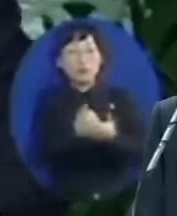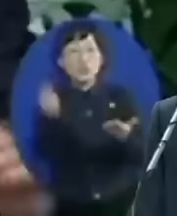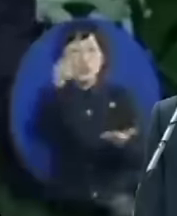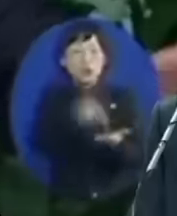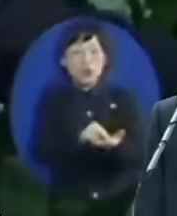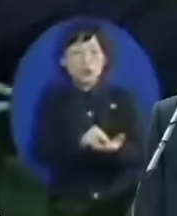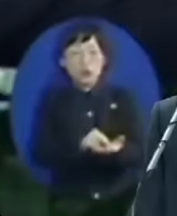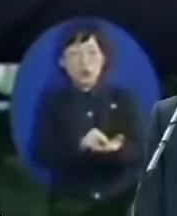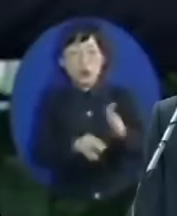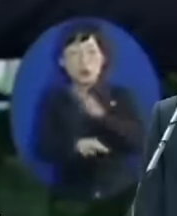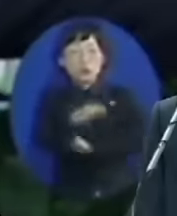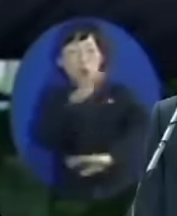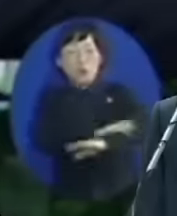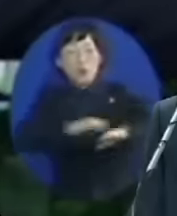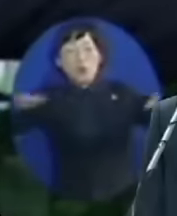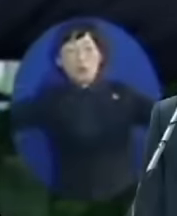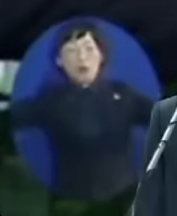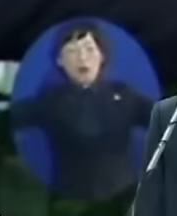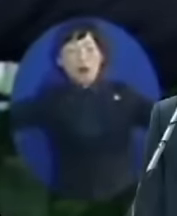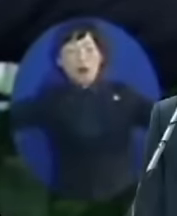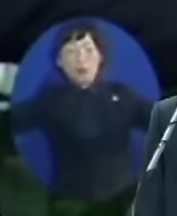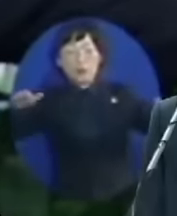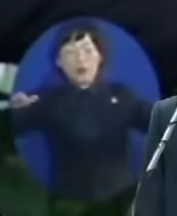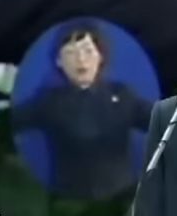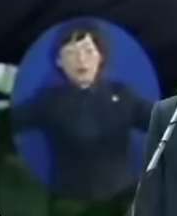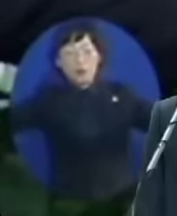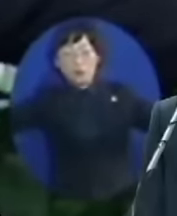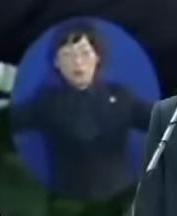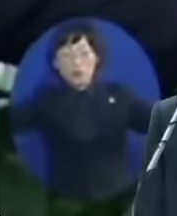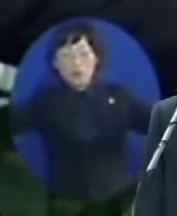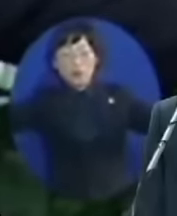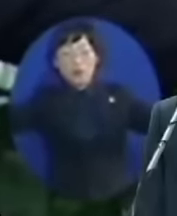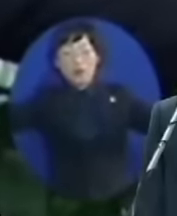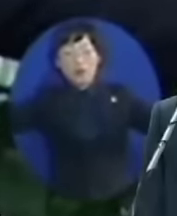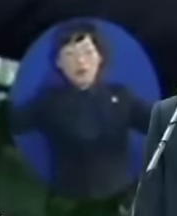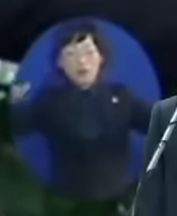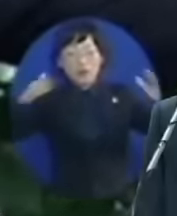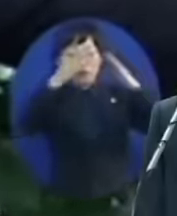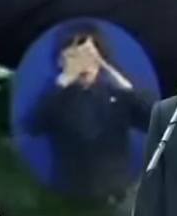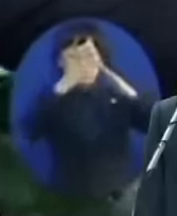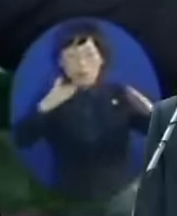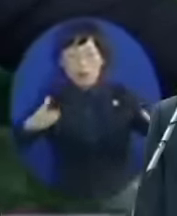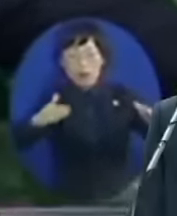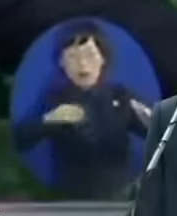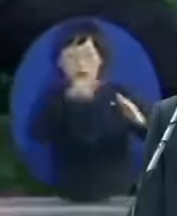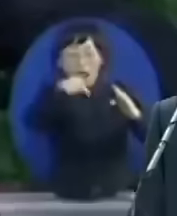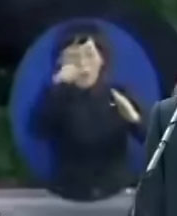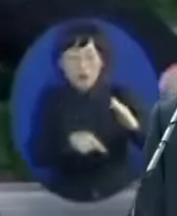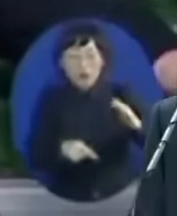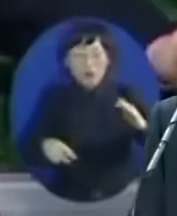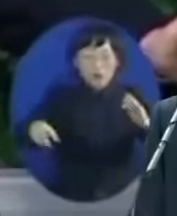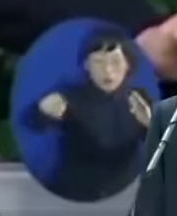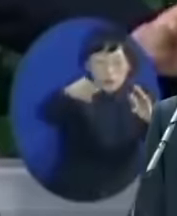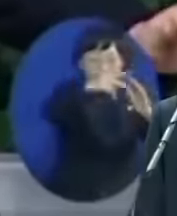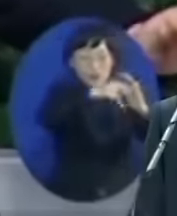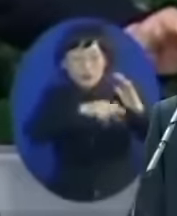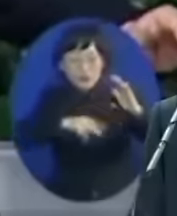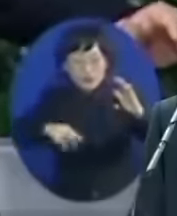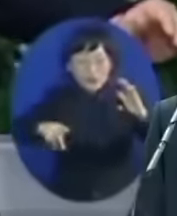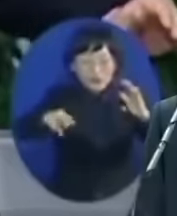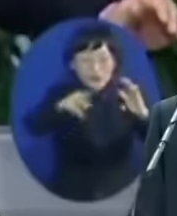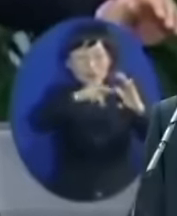손을 팔을 펴라 그래요. 제가 팔을 펴니까 천막 안을 빙 뛰면서 돌라